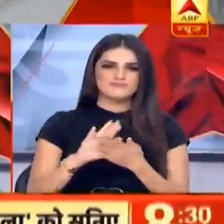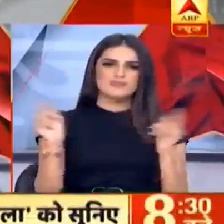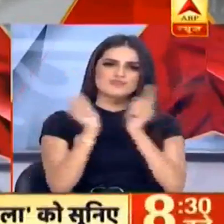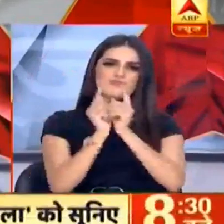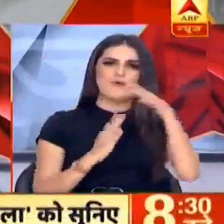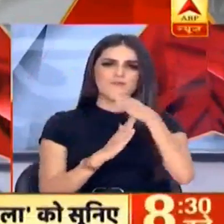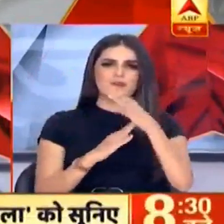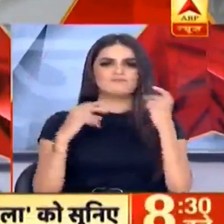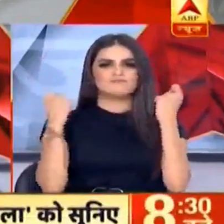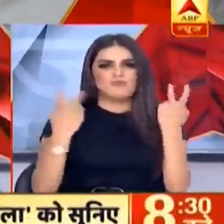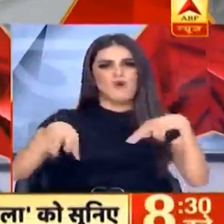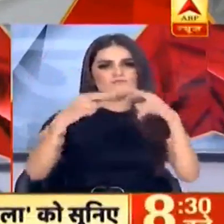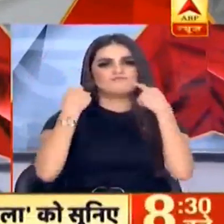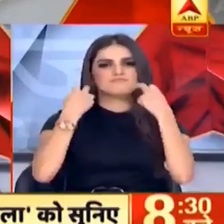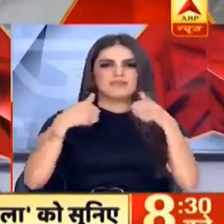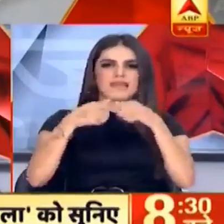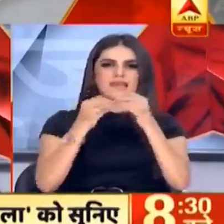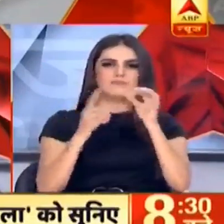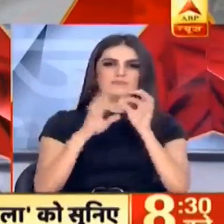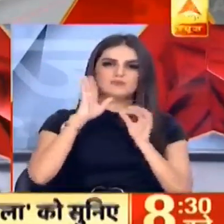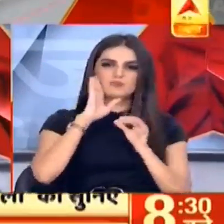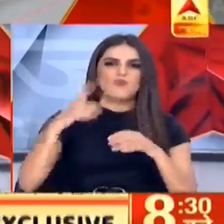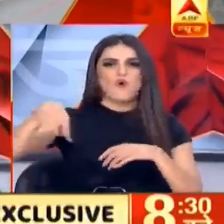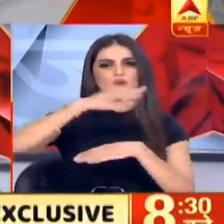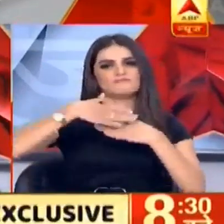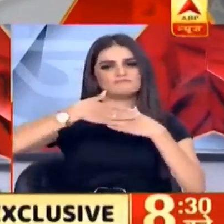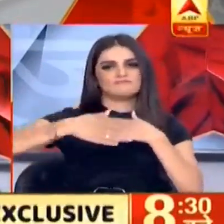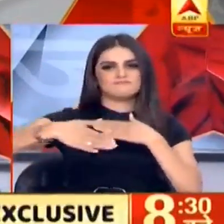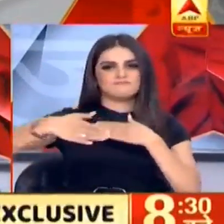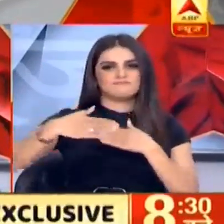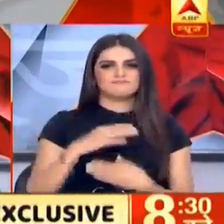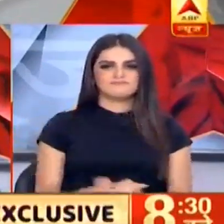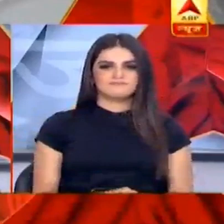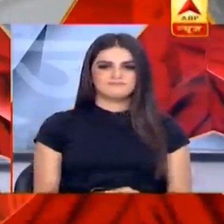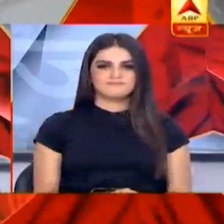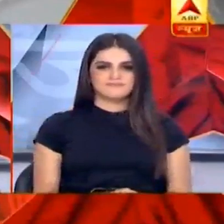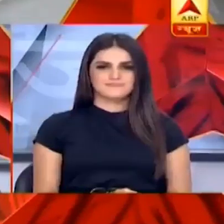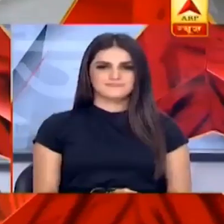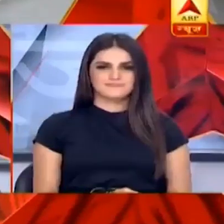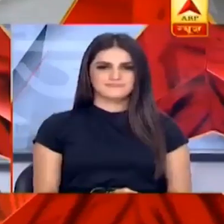छोटा सा ब्रेक। आप रहिए हमारे साथ, एबीपी न्यूज आपको रखे आगे।